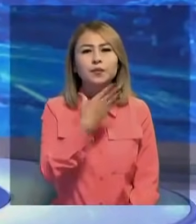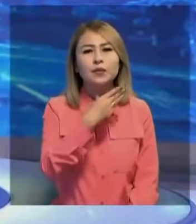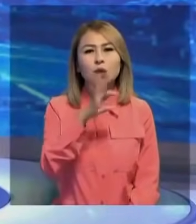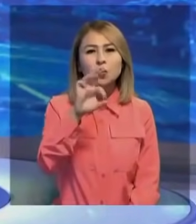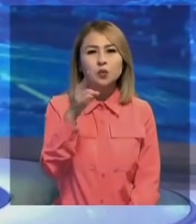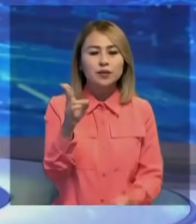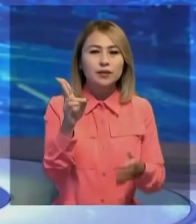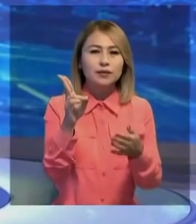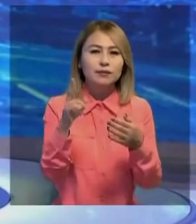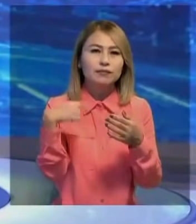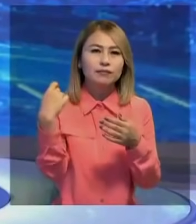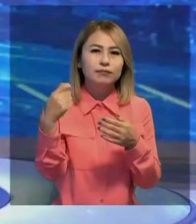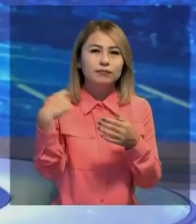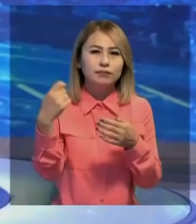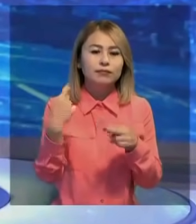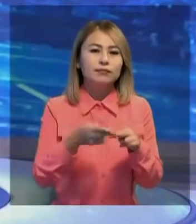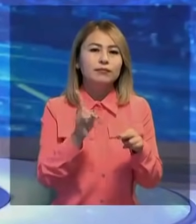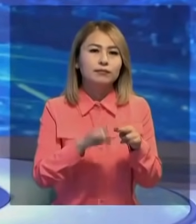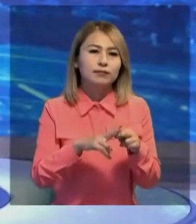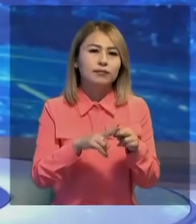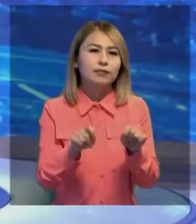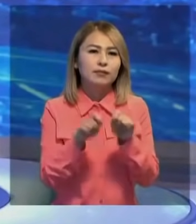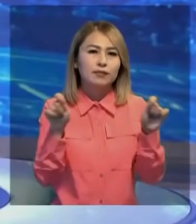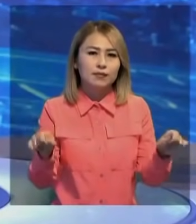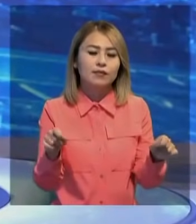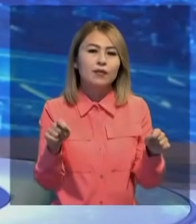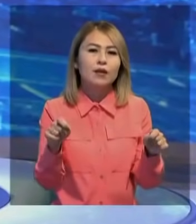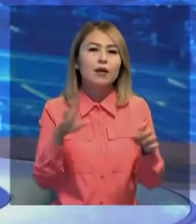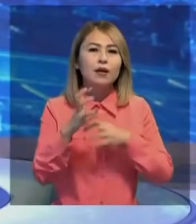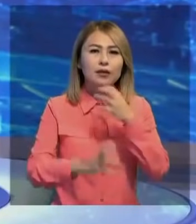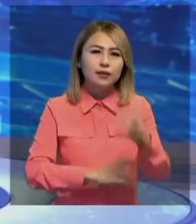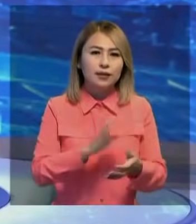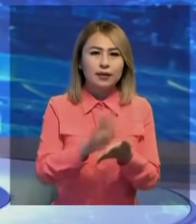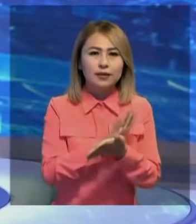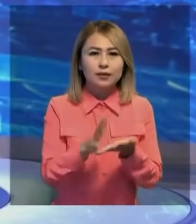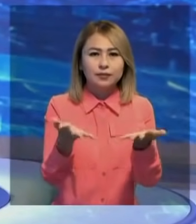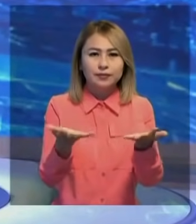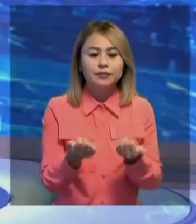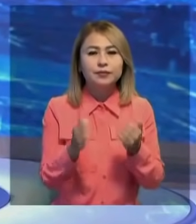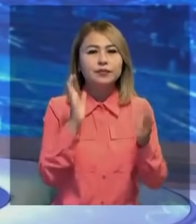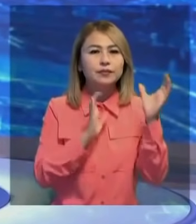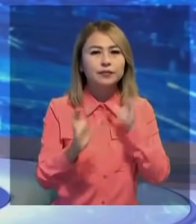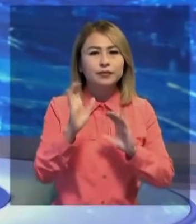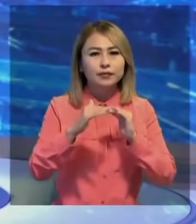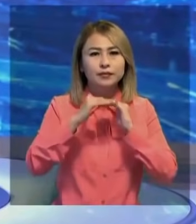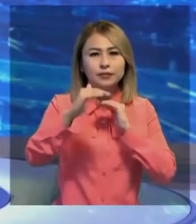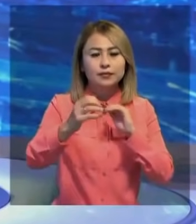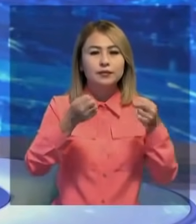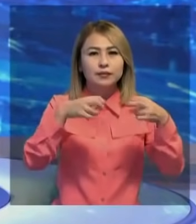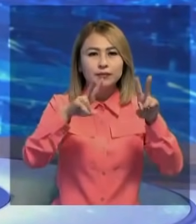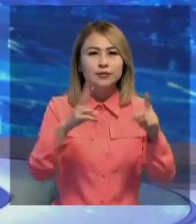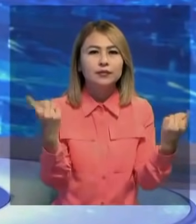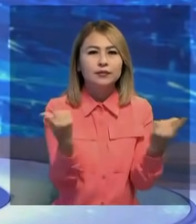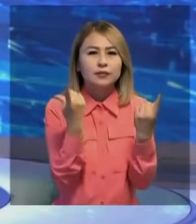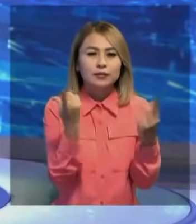Семейде әлеуметтік тігін цех ашылды. Бұл жобаны жүзеге асыру үшін халықаралық ұйым грант бөлсе, жергілікті университеттердің